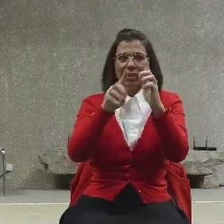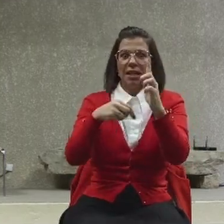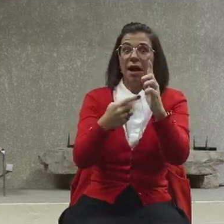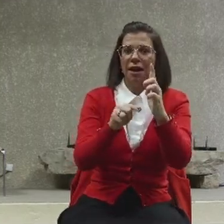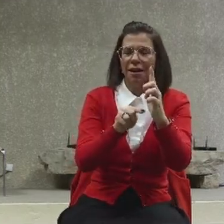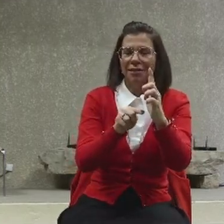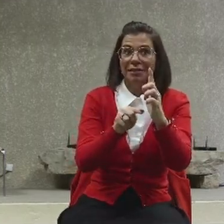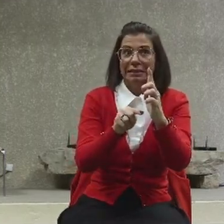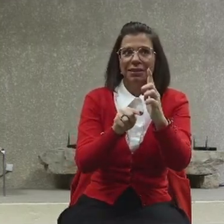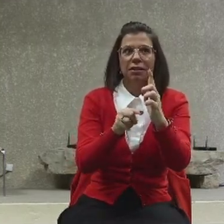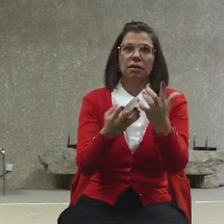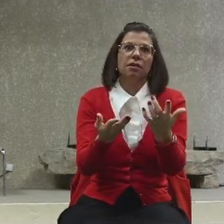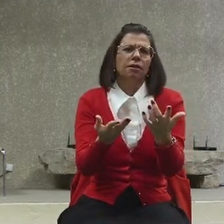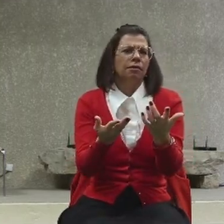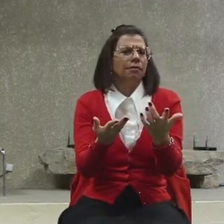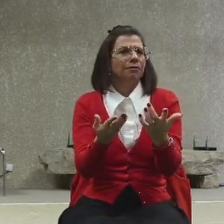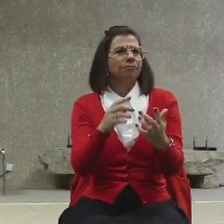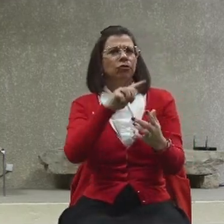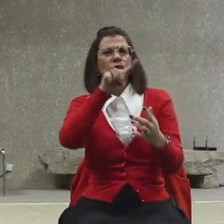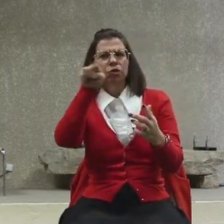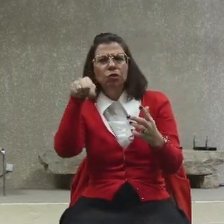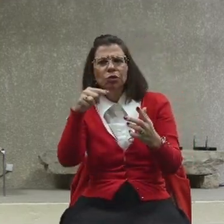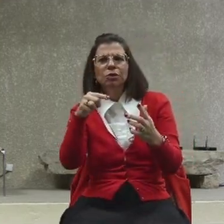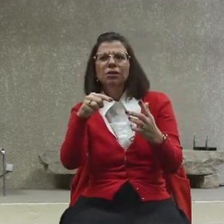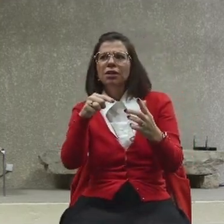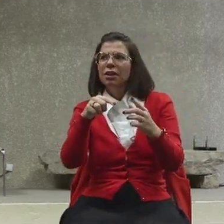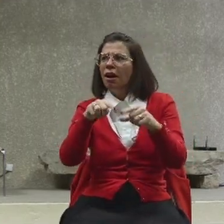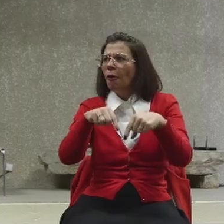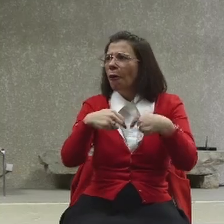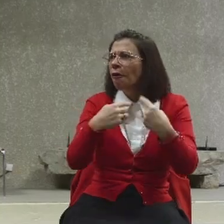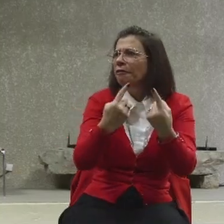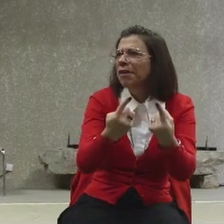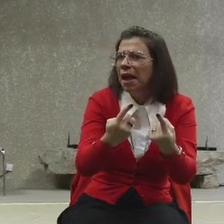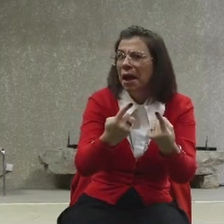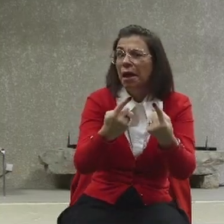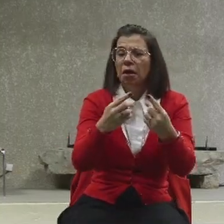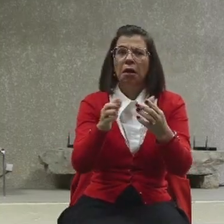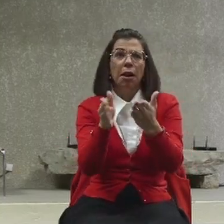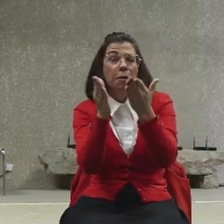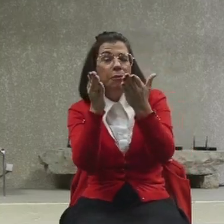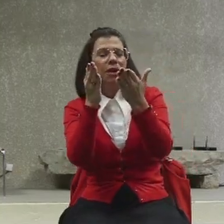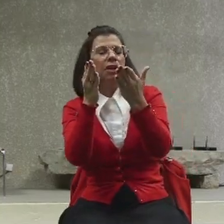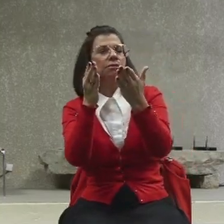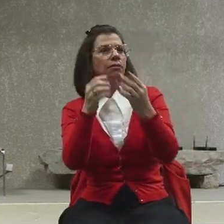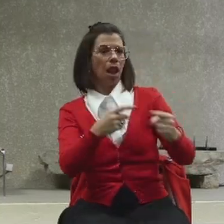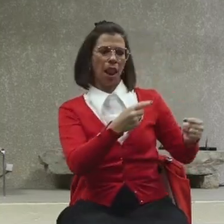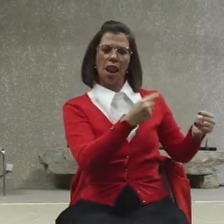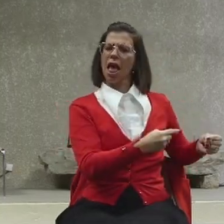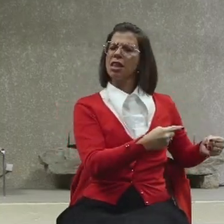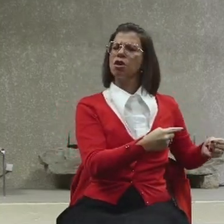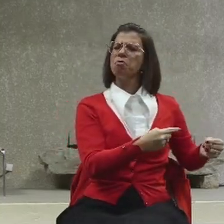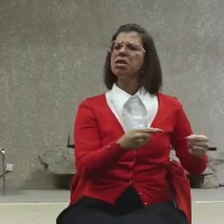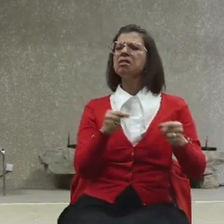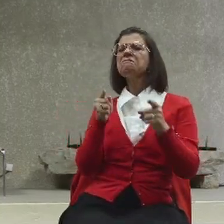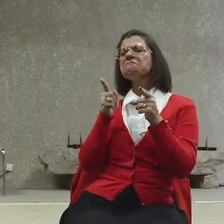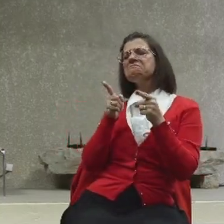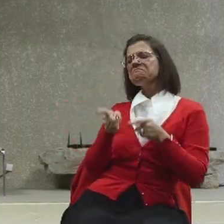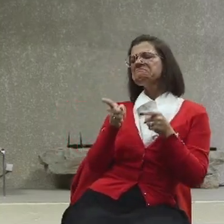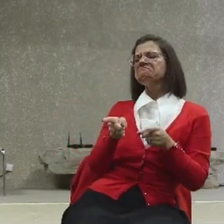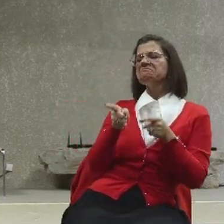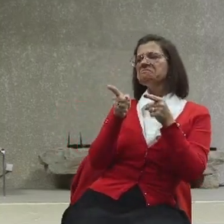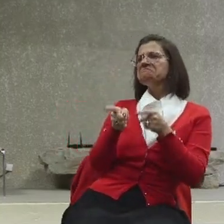saints, justes, purs, innocents, parfaits, c'est que c'est vrai.